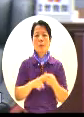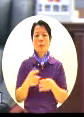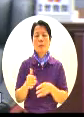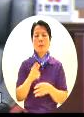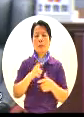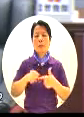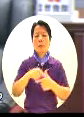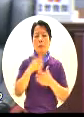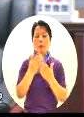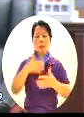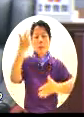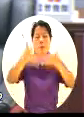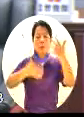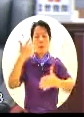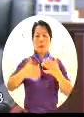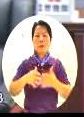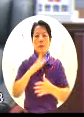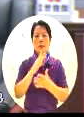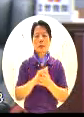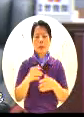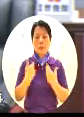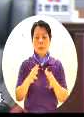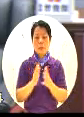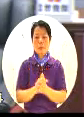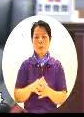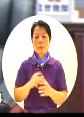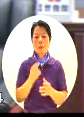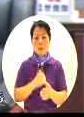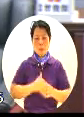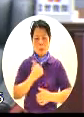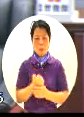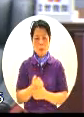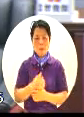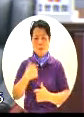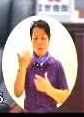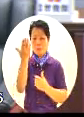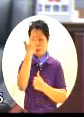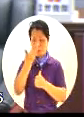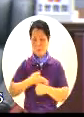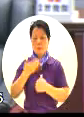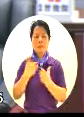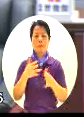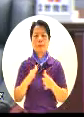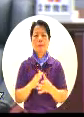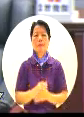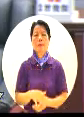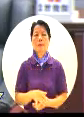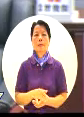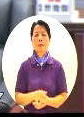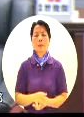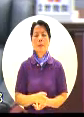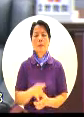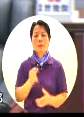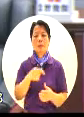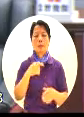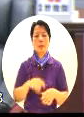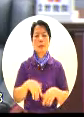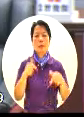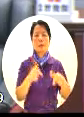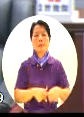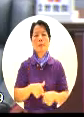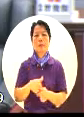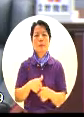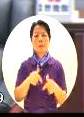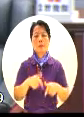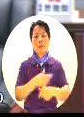演的电影哈，《非诚勿扰》哈，我相信轰动的全世界哈，就在我们西溪湿地公